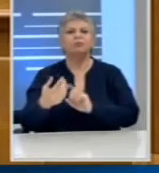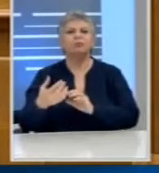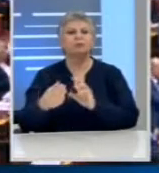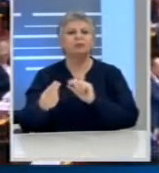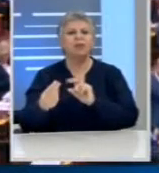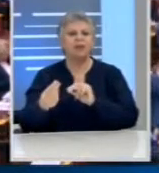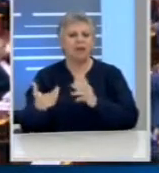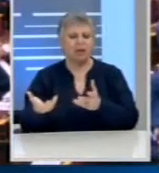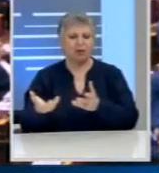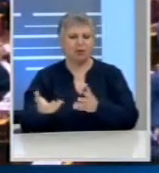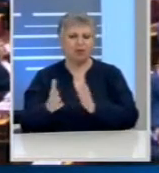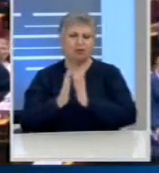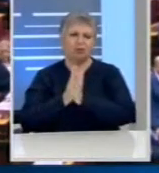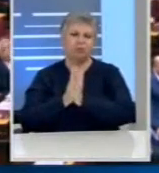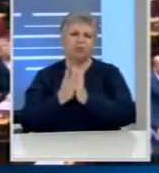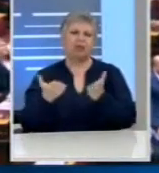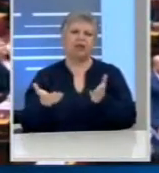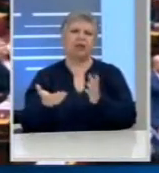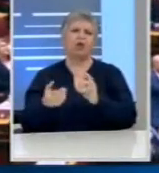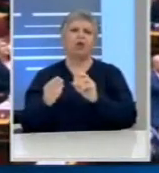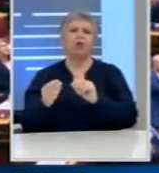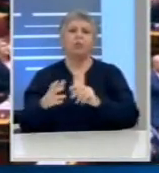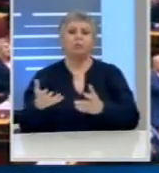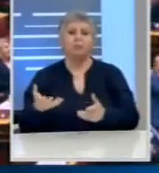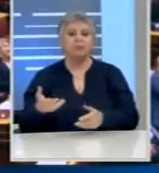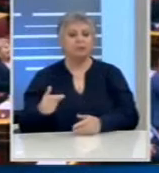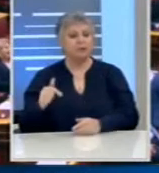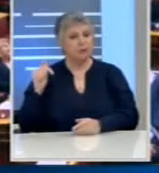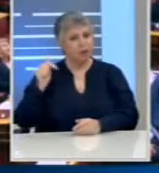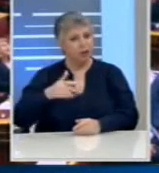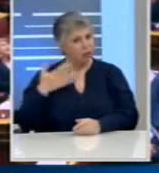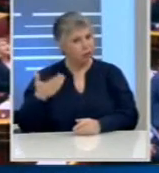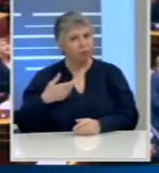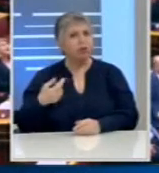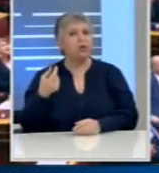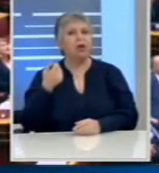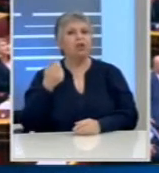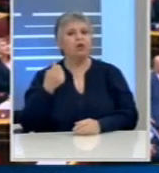Μην κάνετε διάλογο, το 14 κύριε Υπουργέ, παρακαλώ. Έχετε χάσει 2 μέρες αγοράς.